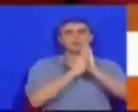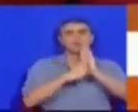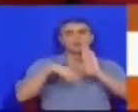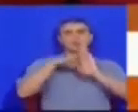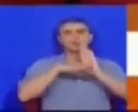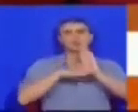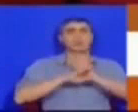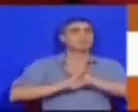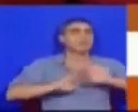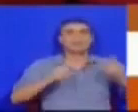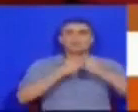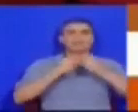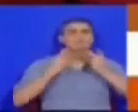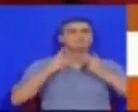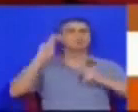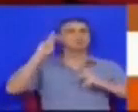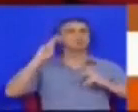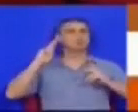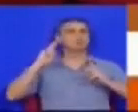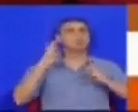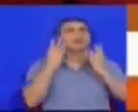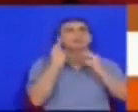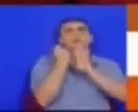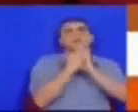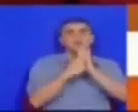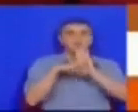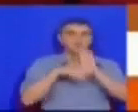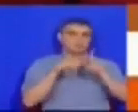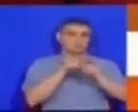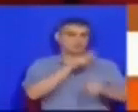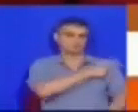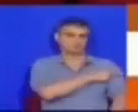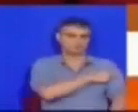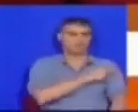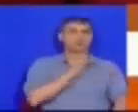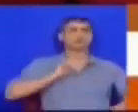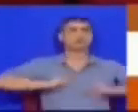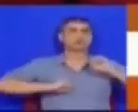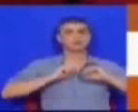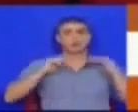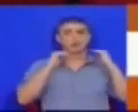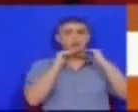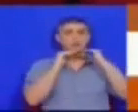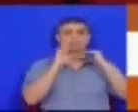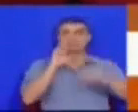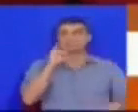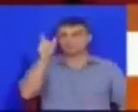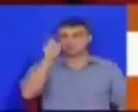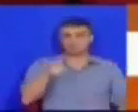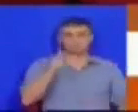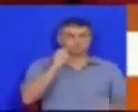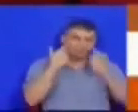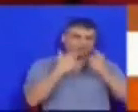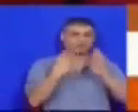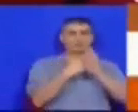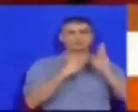ונהלים. אין גוף יותר מלא תקנות ונהלים כמו המשטרה. יש התנהגות בלתי הולמת. אם האדון דנינו